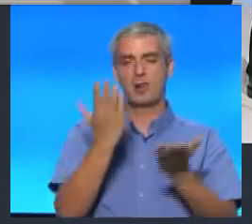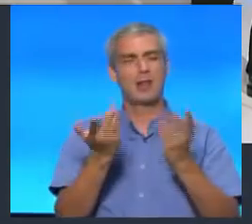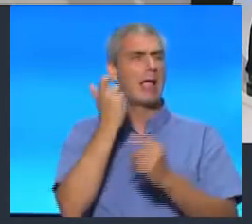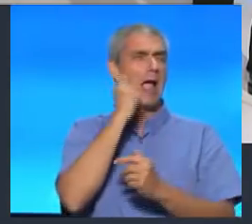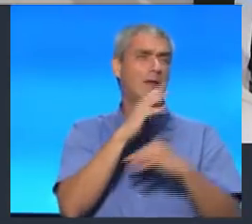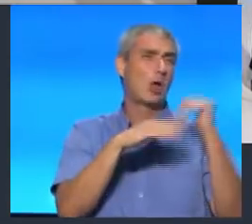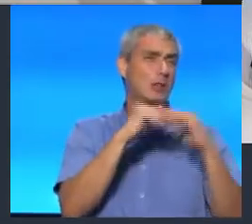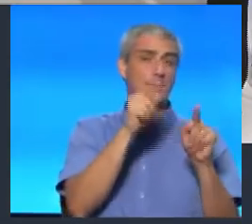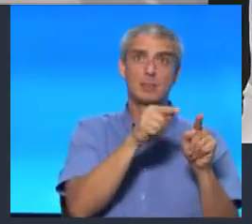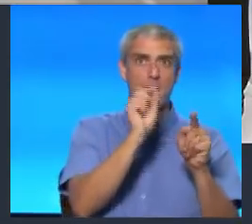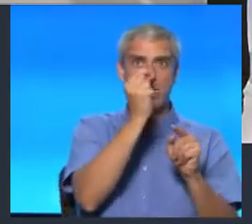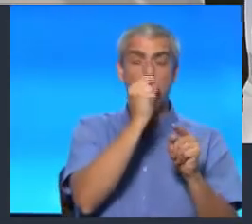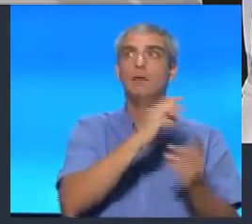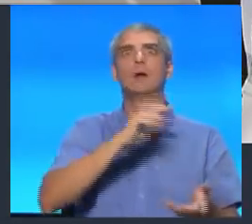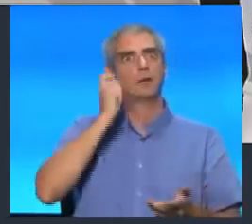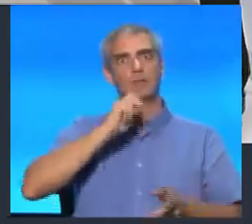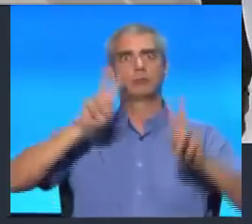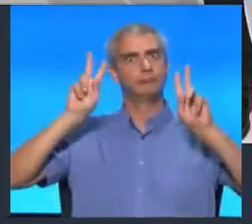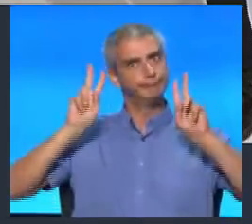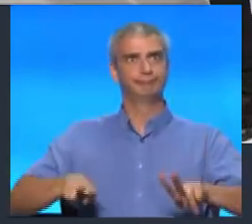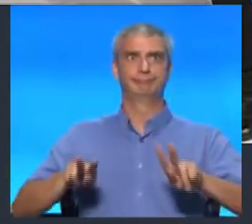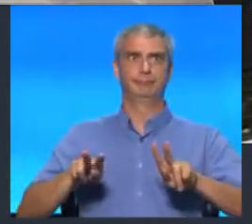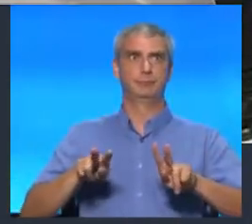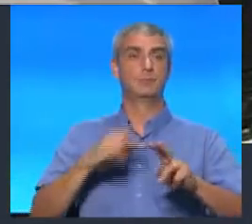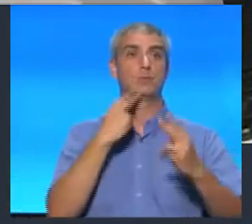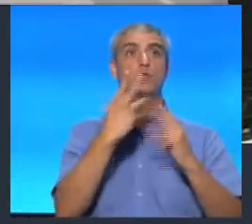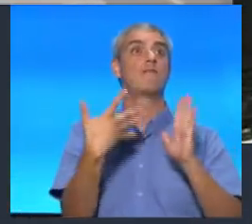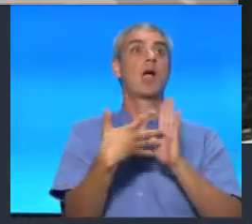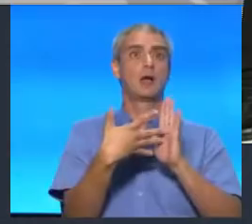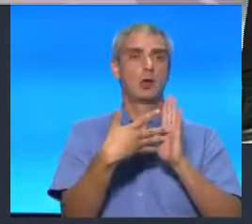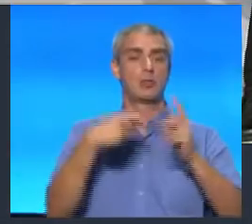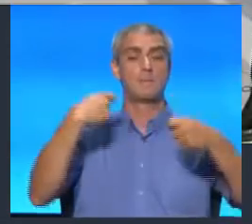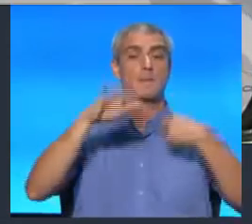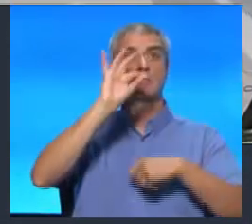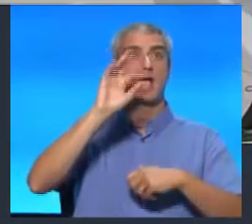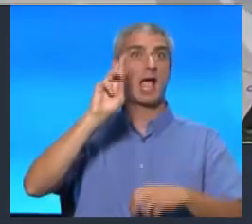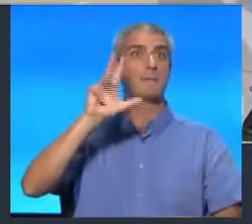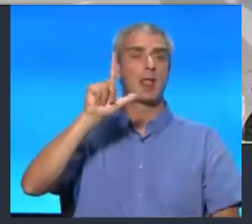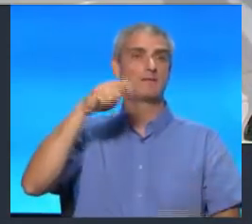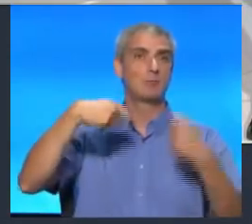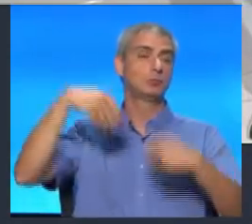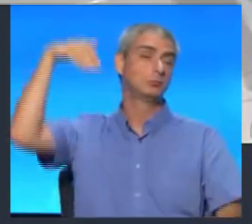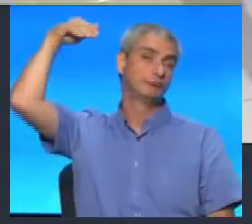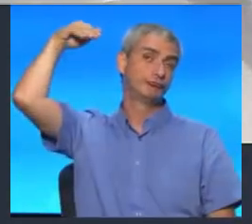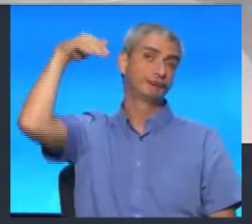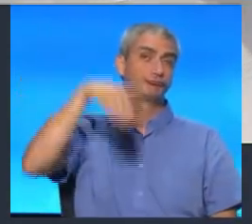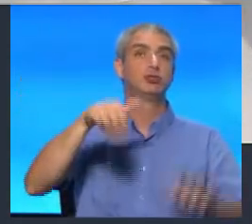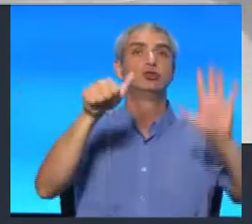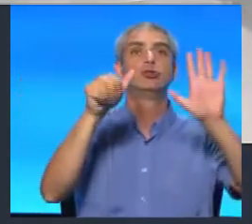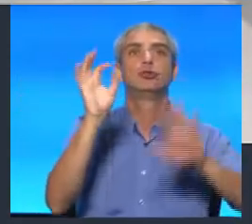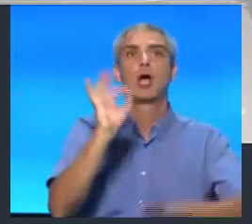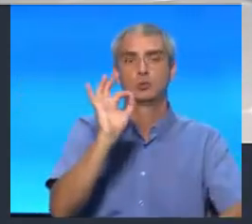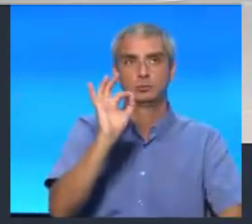בנייה לבין עבירות חמורות בהרבה. בתגובה לחקירות אגב, צנחה היום המניה של רמי לוי בבורסה בכ-6%.